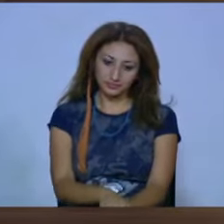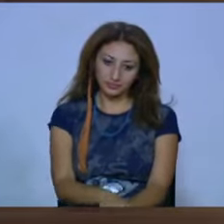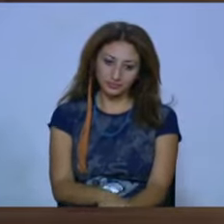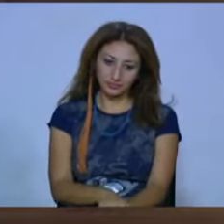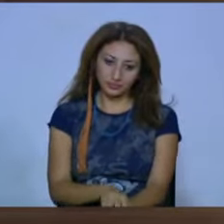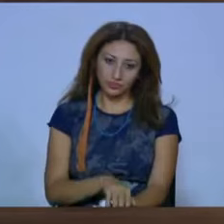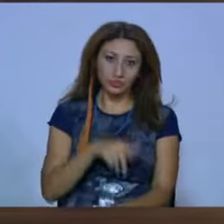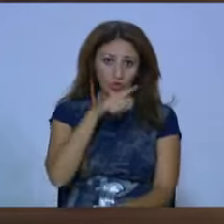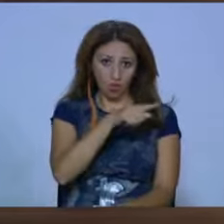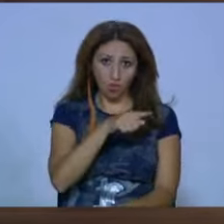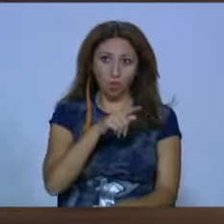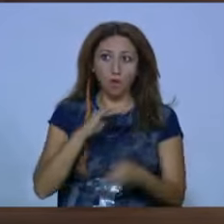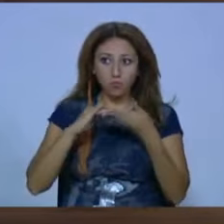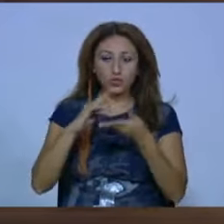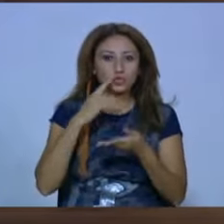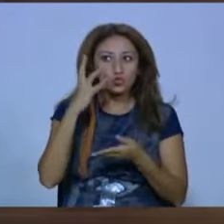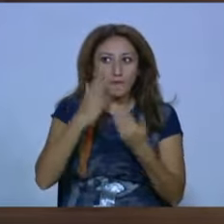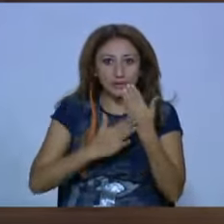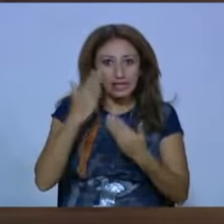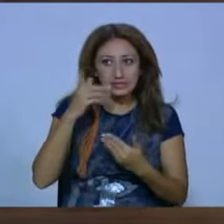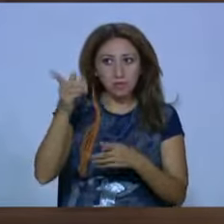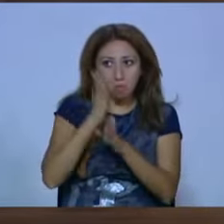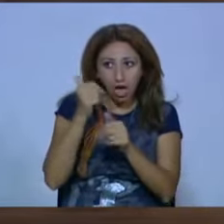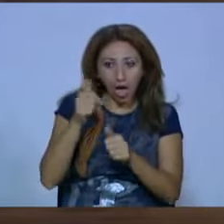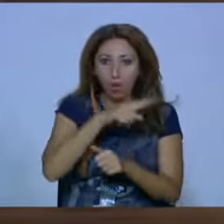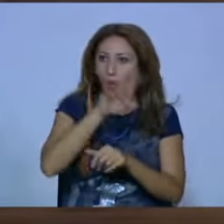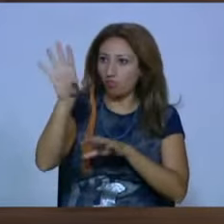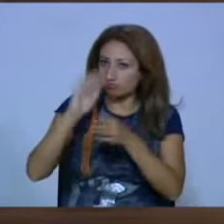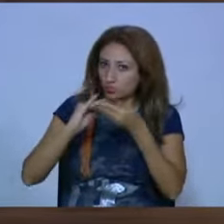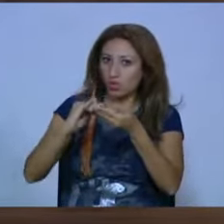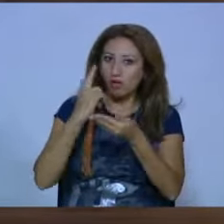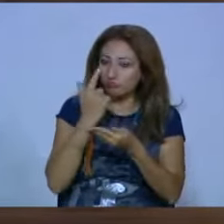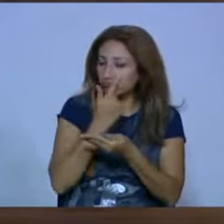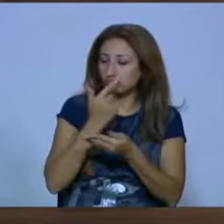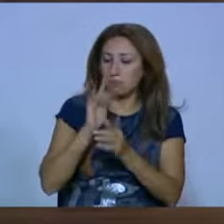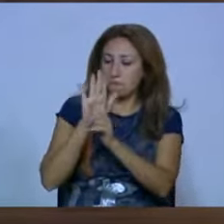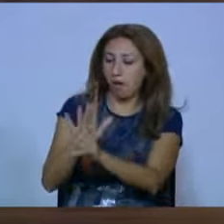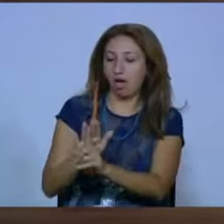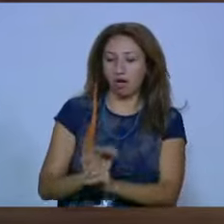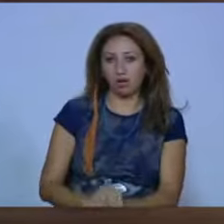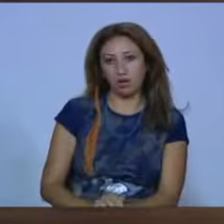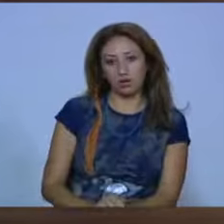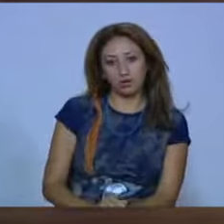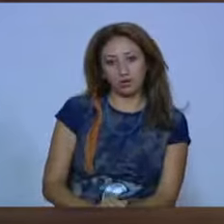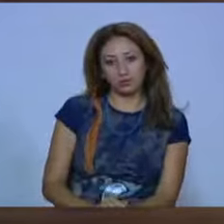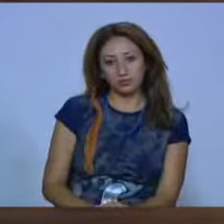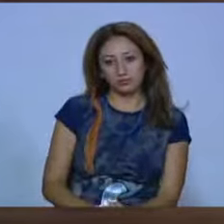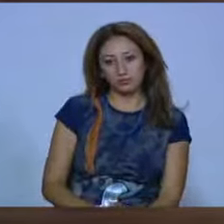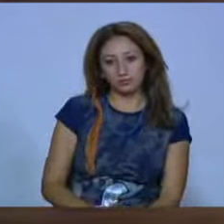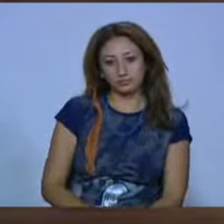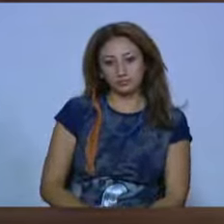هو ساهم. ف شايف حضرتك الصور الناس دي في اللي هم ربنا يديهم طول العمر موجودين لو سالت سليمان عيد اهو.